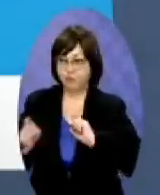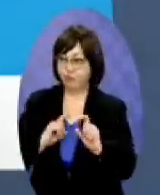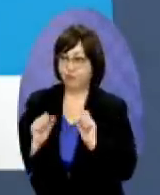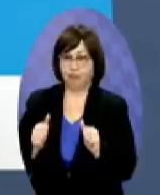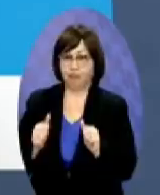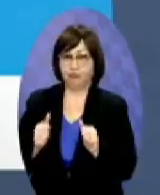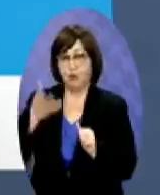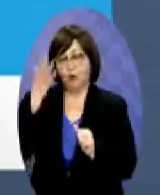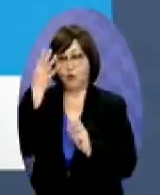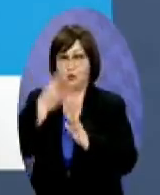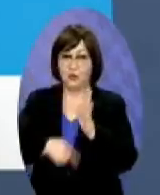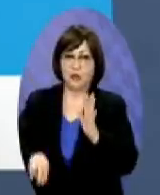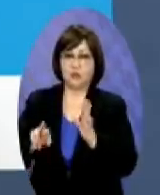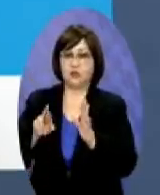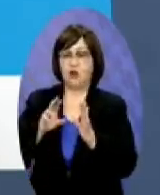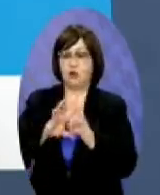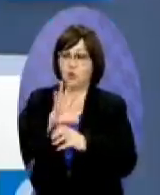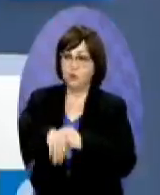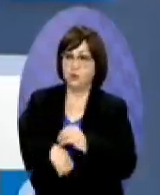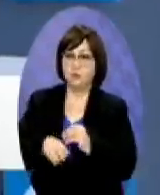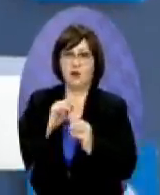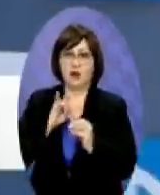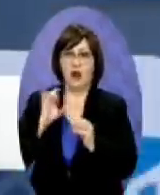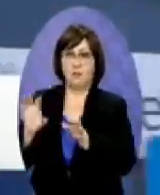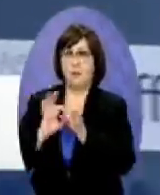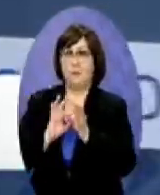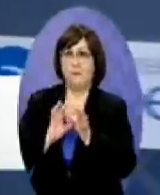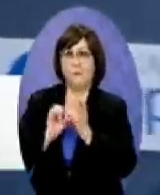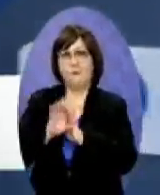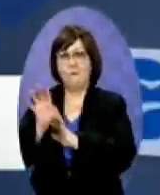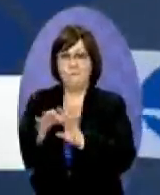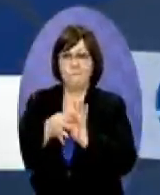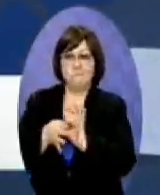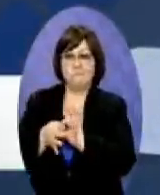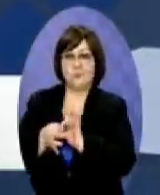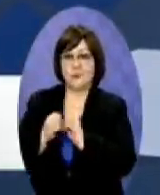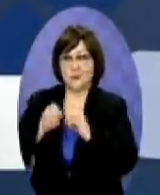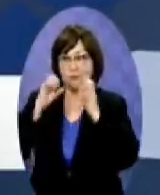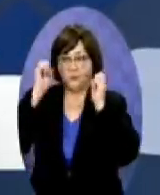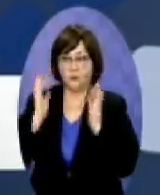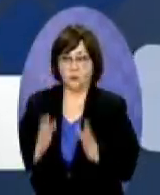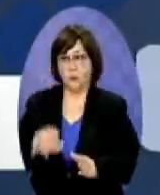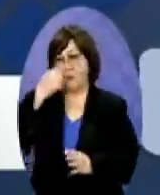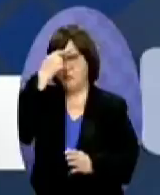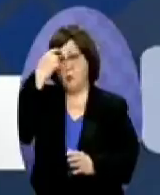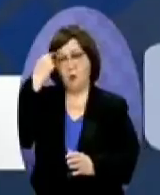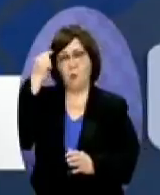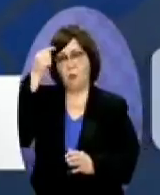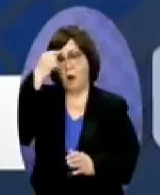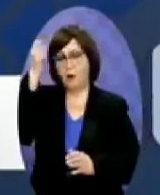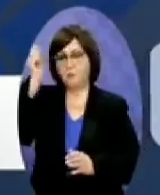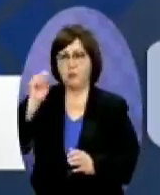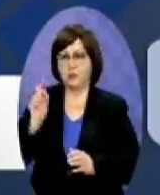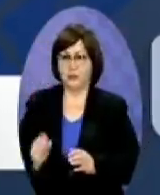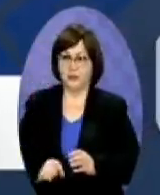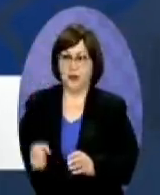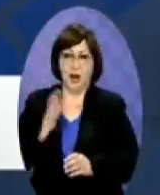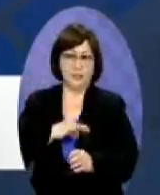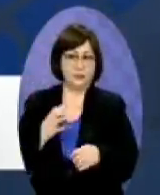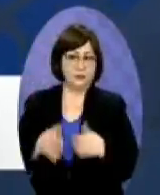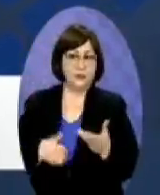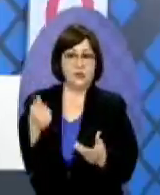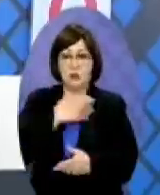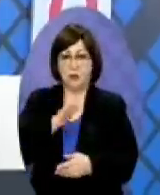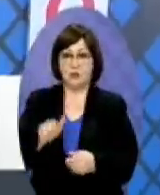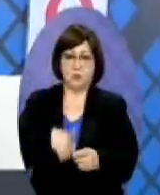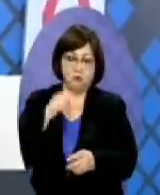улсын бүхэл програм үйлдлийн системүүдэд нэвтрүүлэх хэсгийг шийдвэрлэх юм байна. Тиймээс Монгол үчиг цахим орчинд бүрэн хэрэглэгдэхэд үзэгч таны